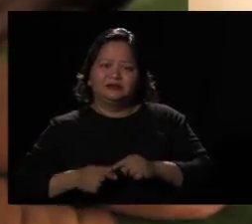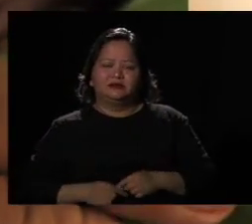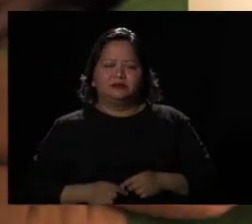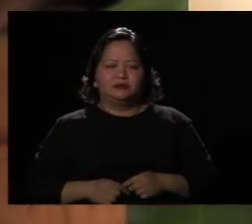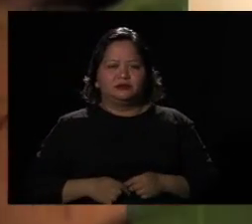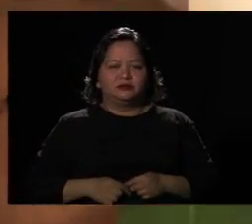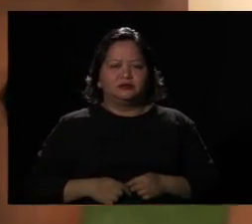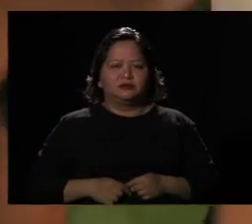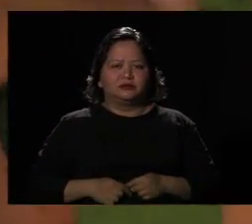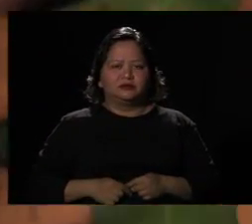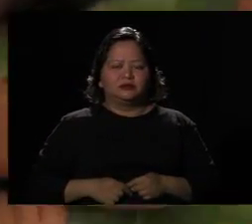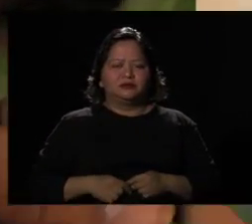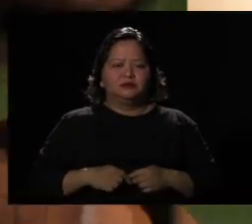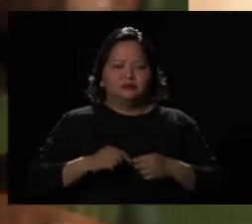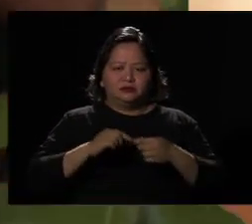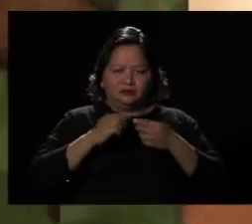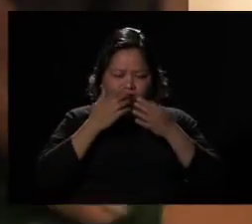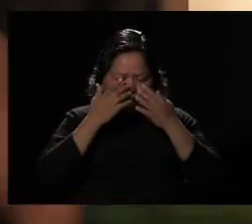lasa